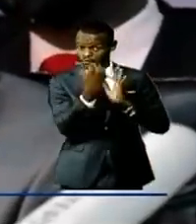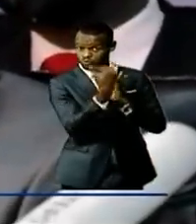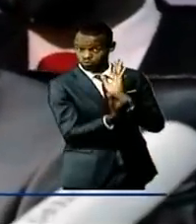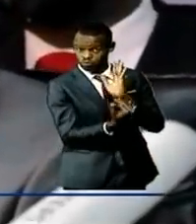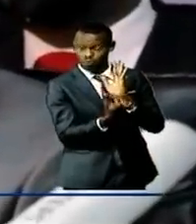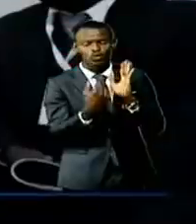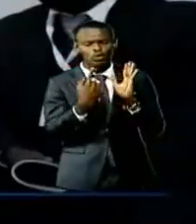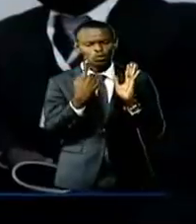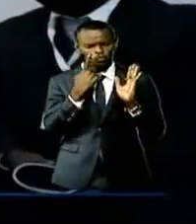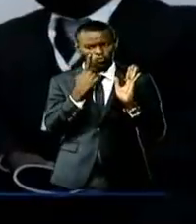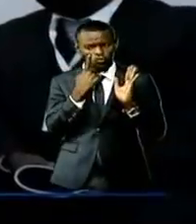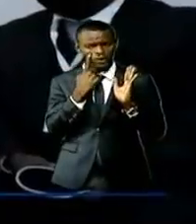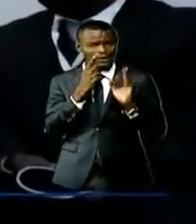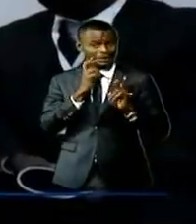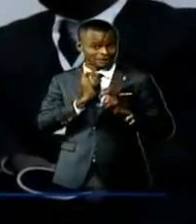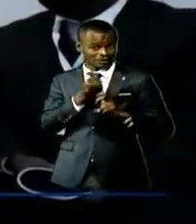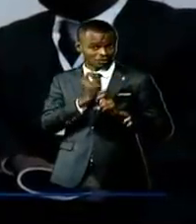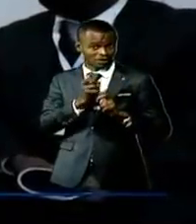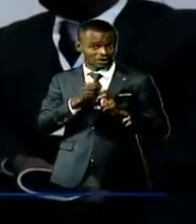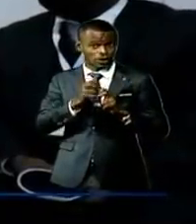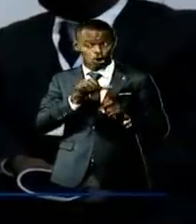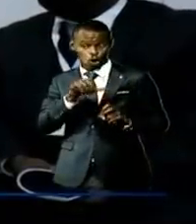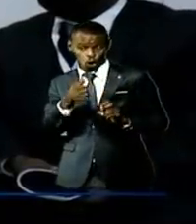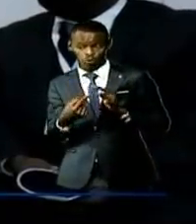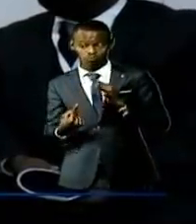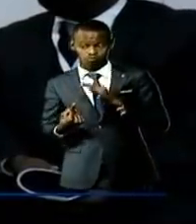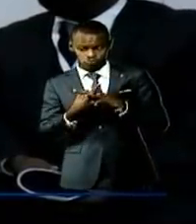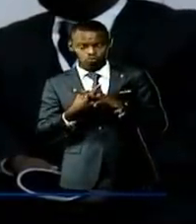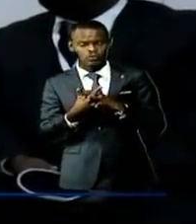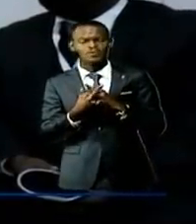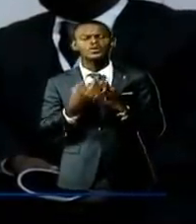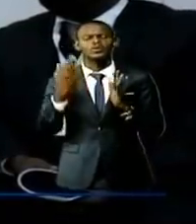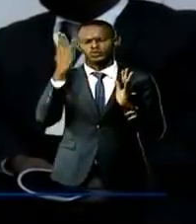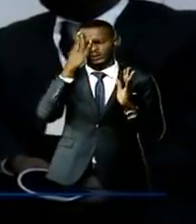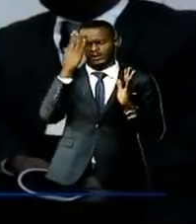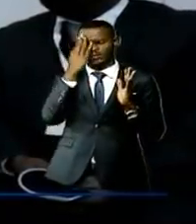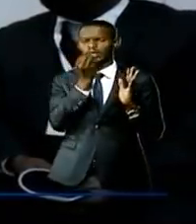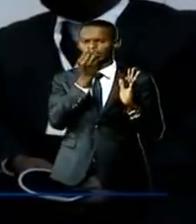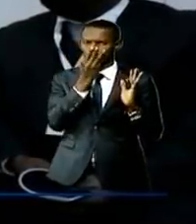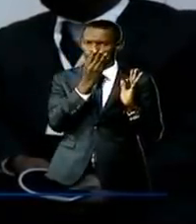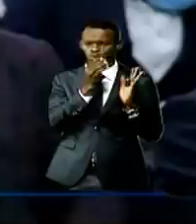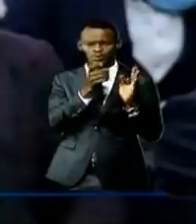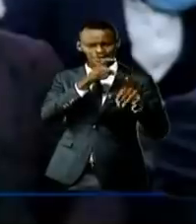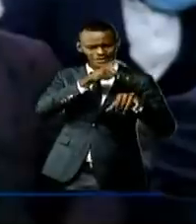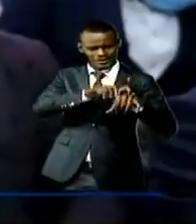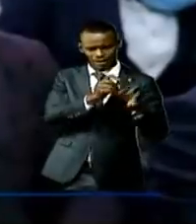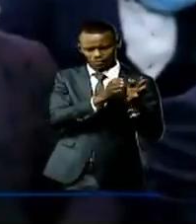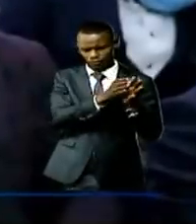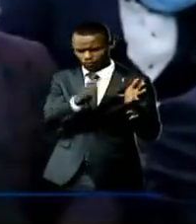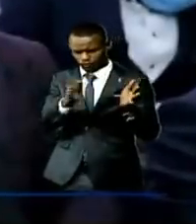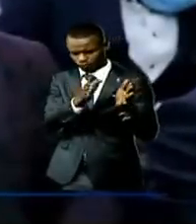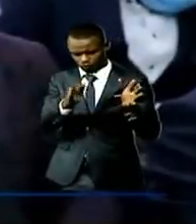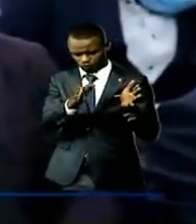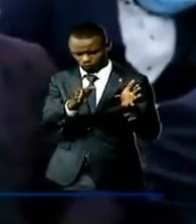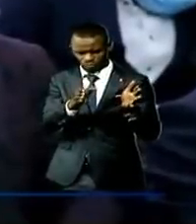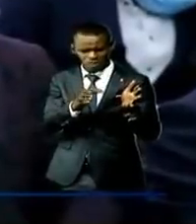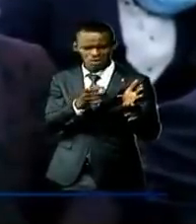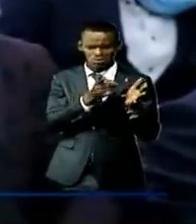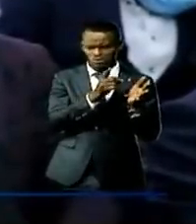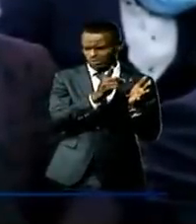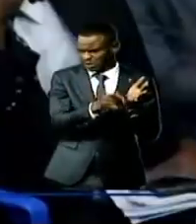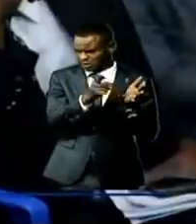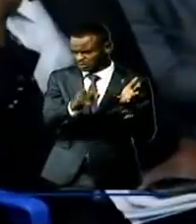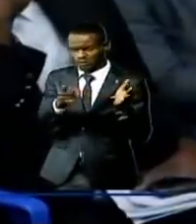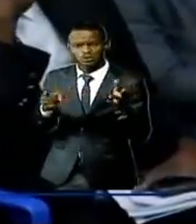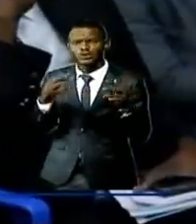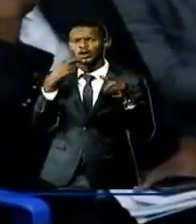notamment les délais constitutionnels et légaux, les considérations financières, techniques et sanitaires,